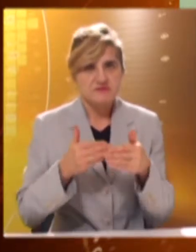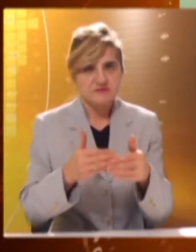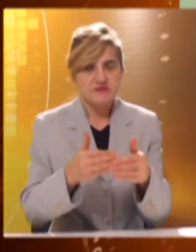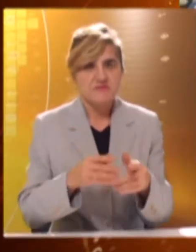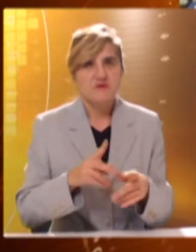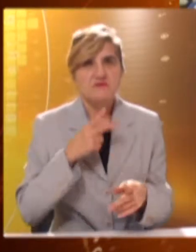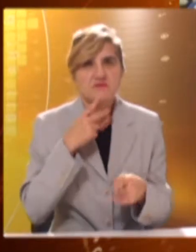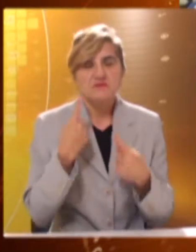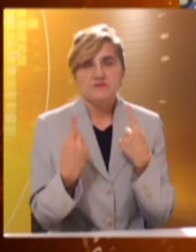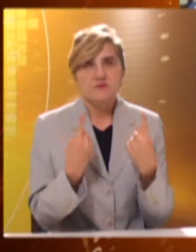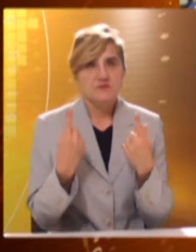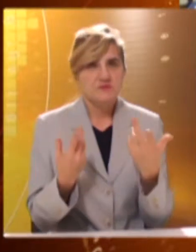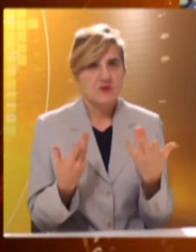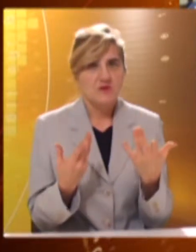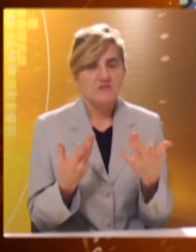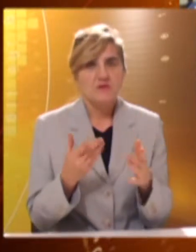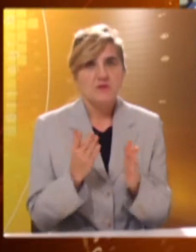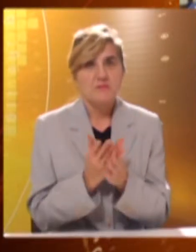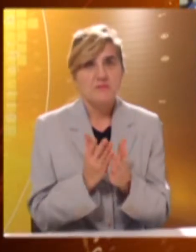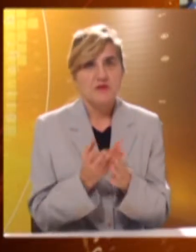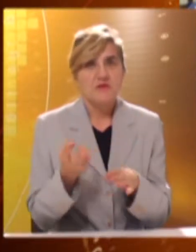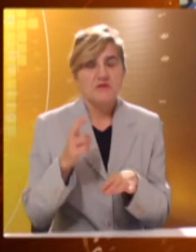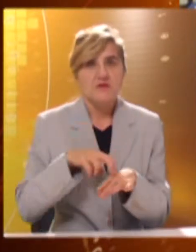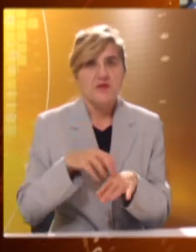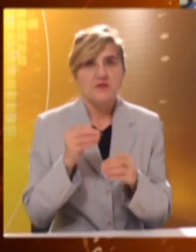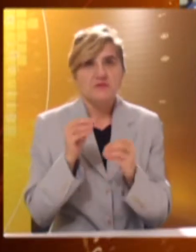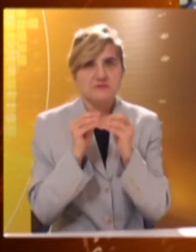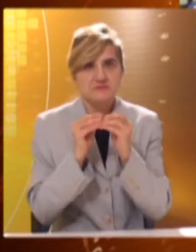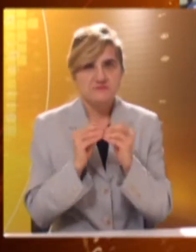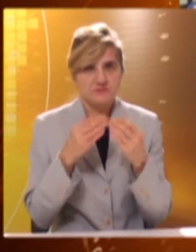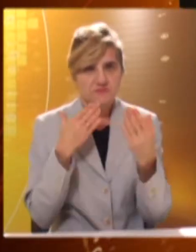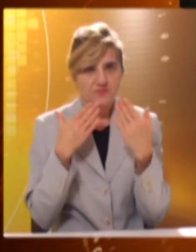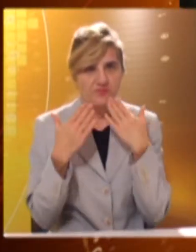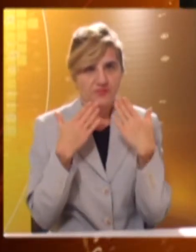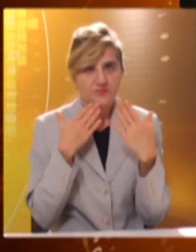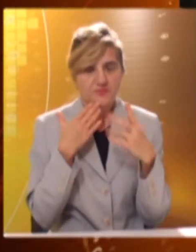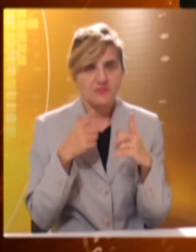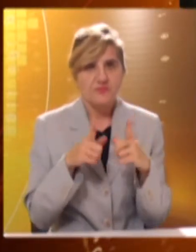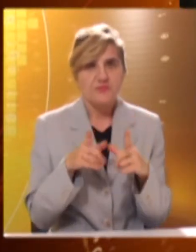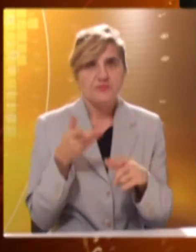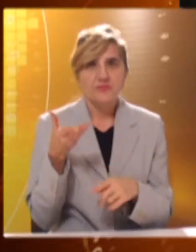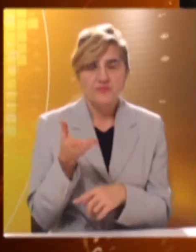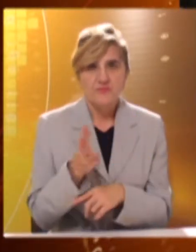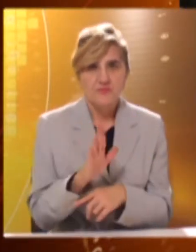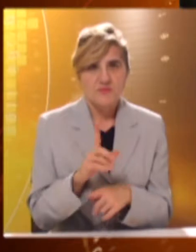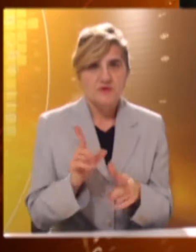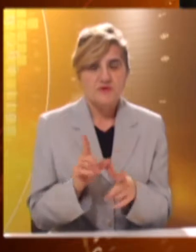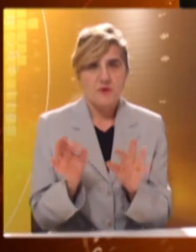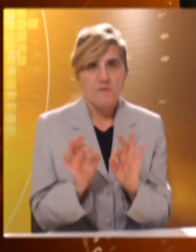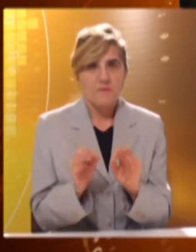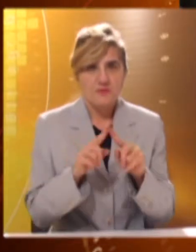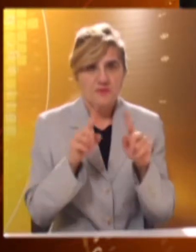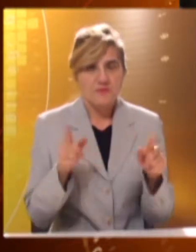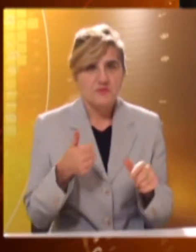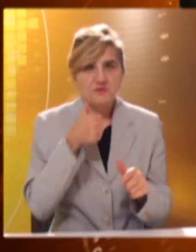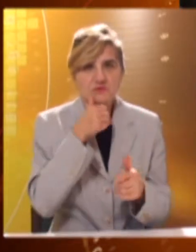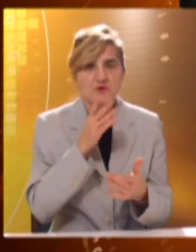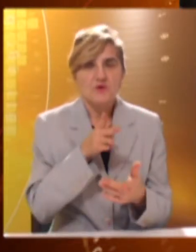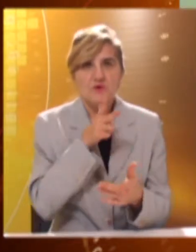12 mjeseci. Nakon prezentacije održan je rani sastanak na kojem je većina prisutnih preduzetnika predstavila već pripremljene projekte